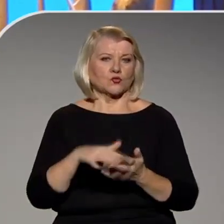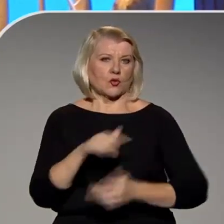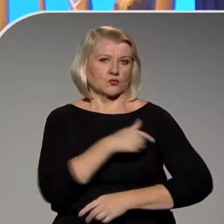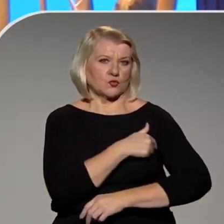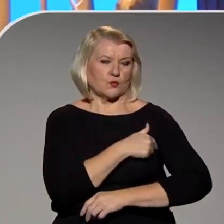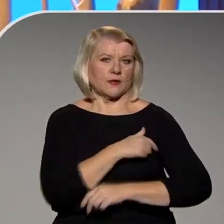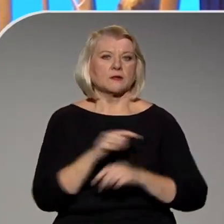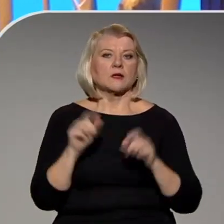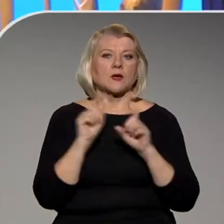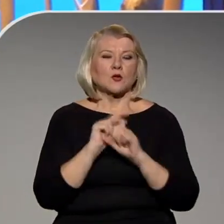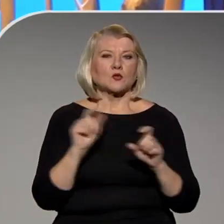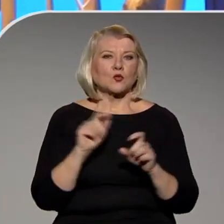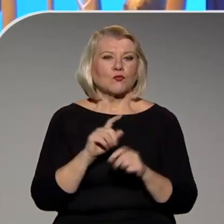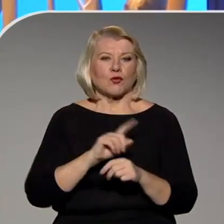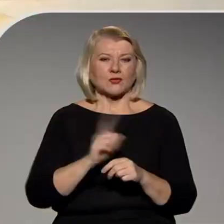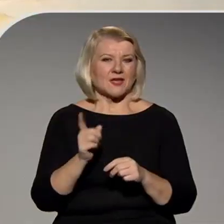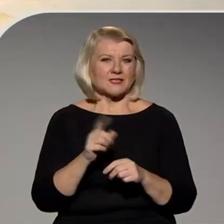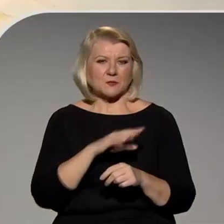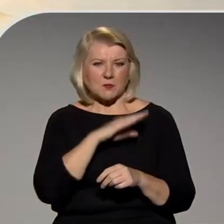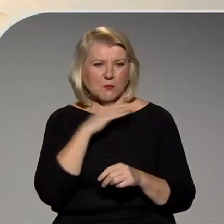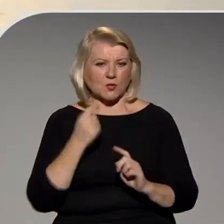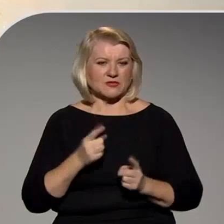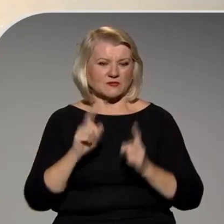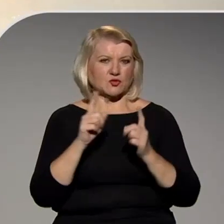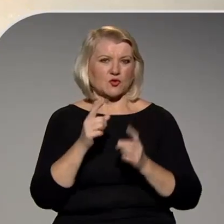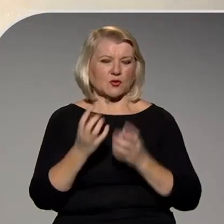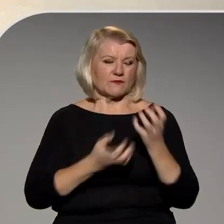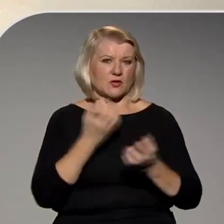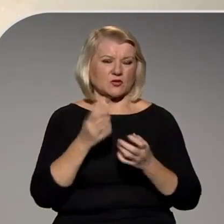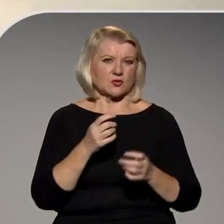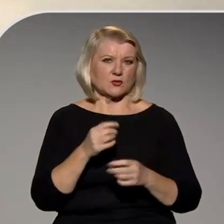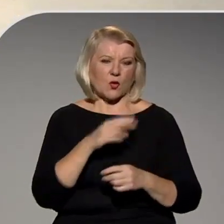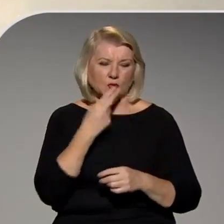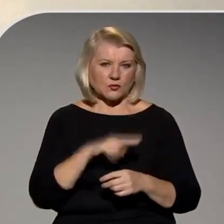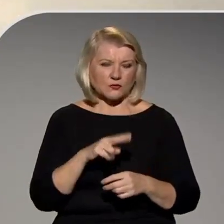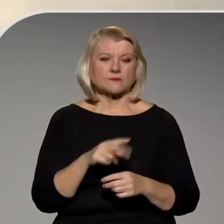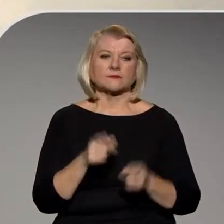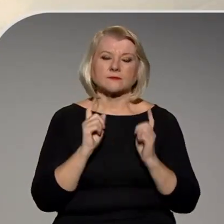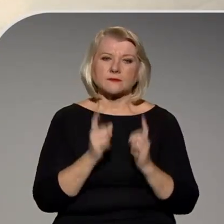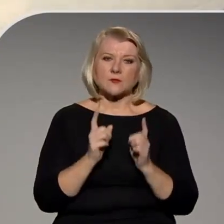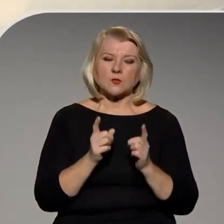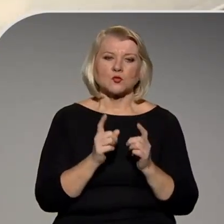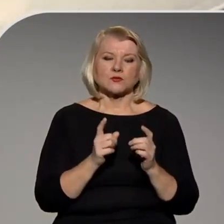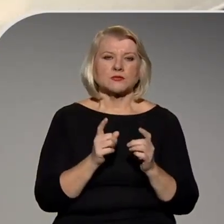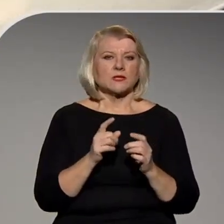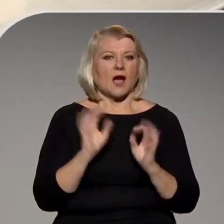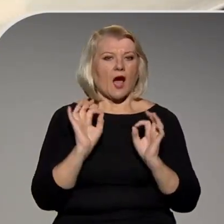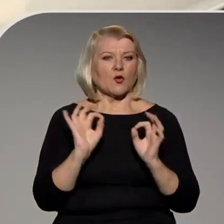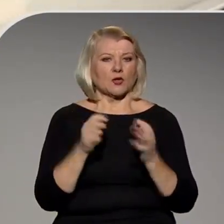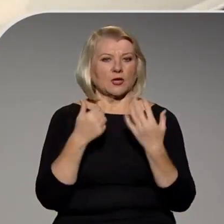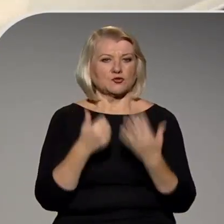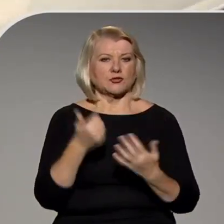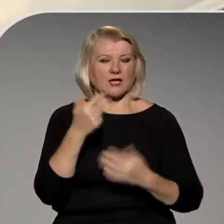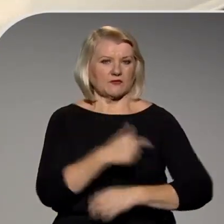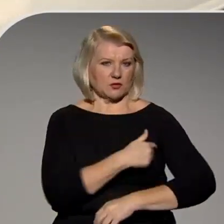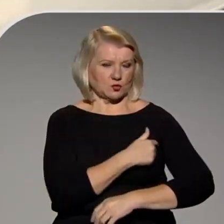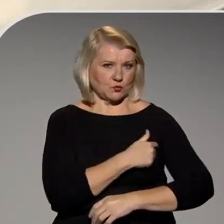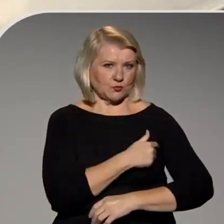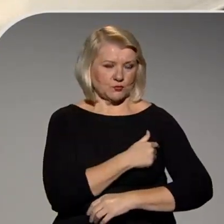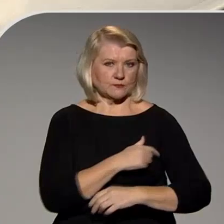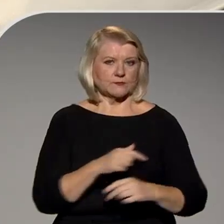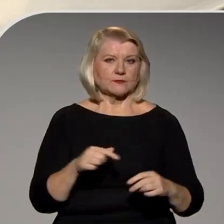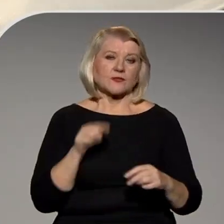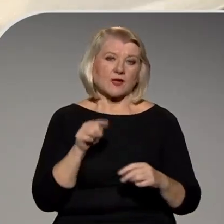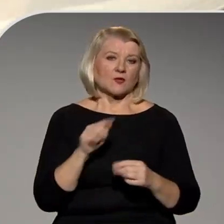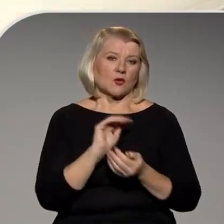to maso nepřetáhlo, aby zůstalo šťavnaté, ale aby bylo samozřejmě všechno v pořádku, protože jedná se o